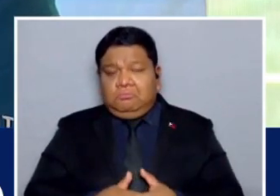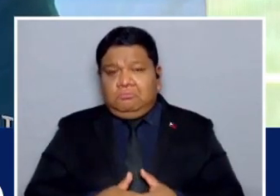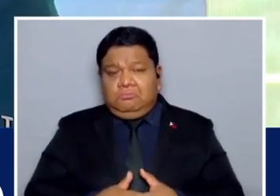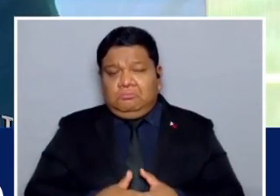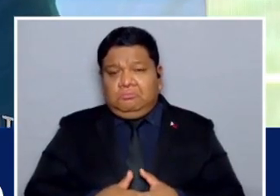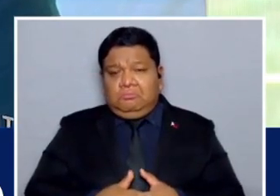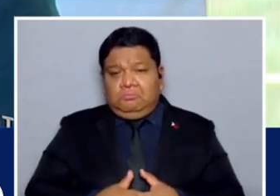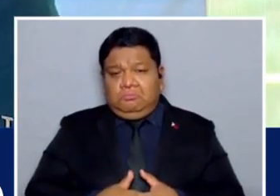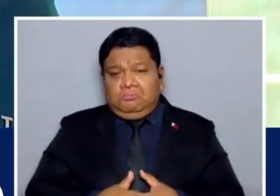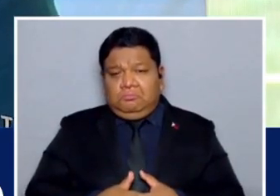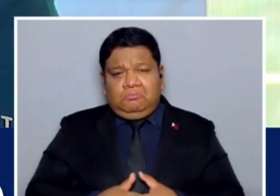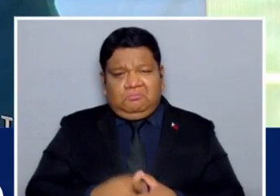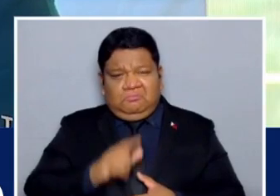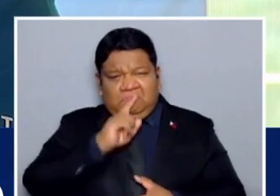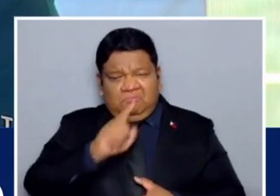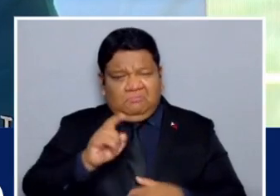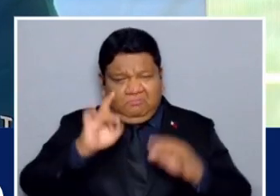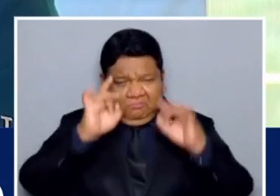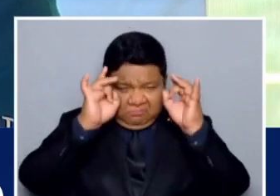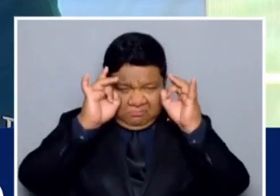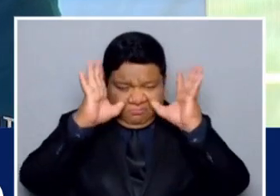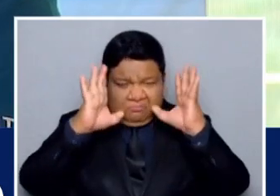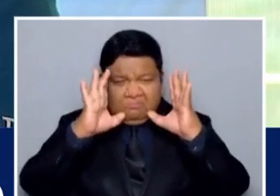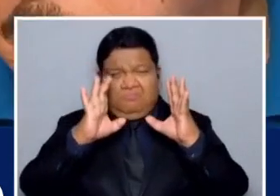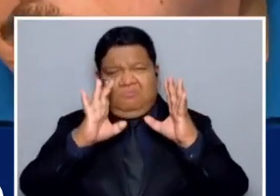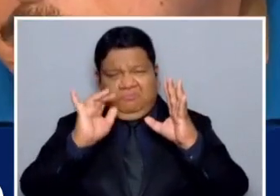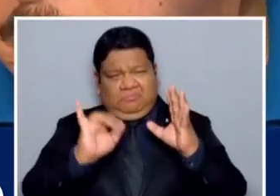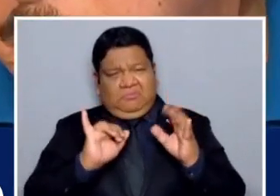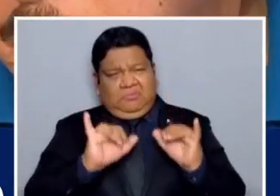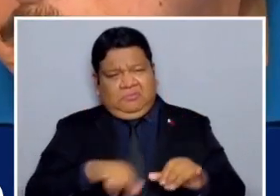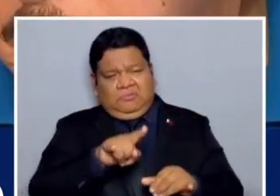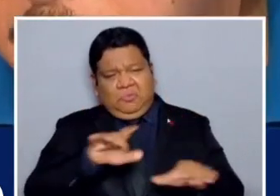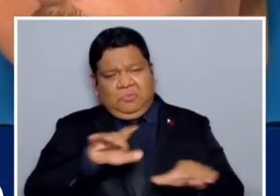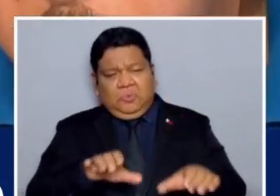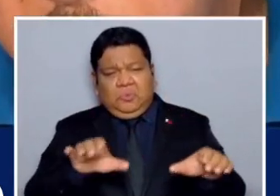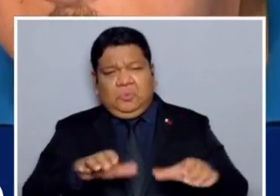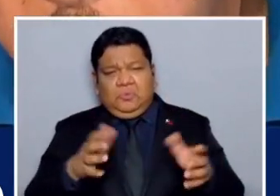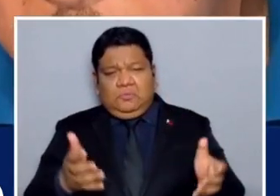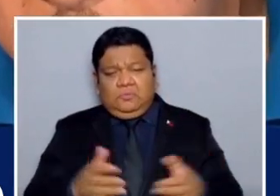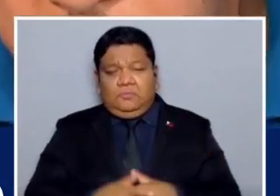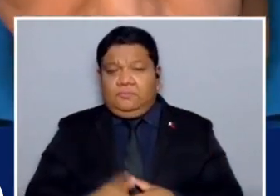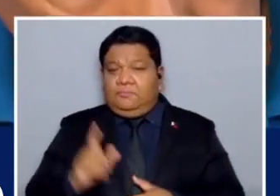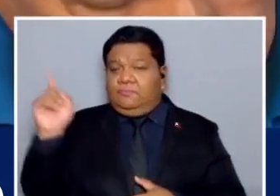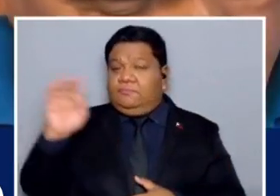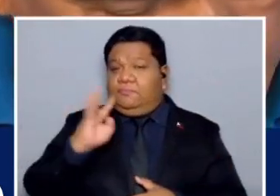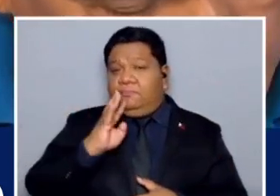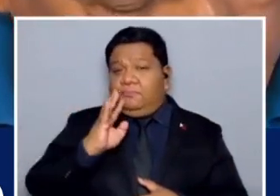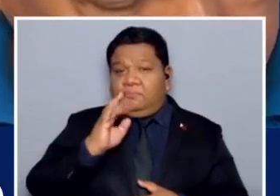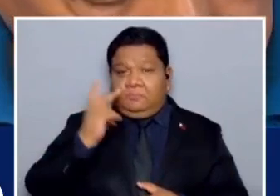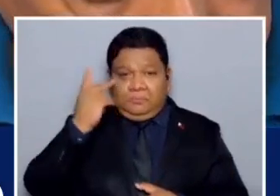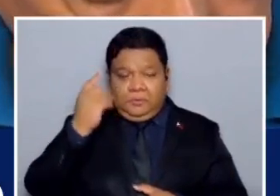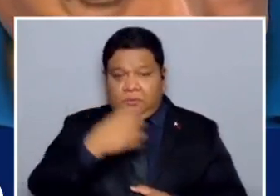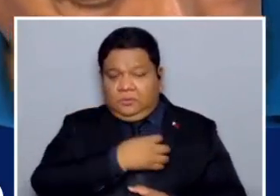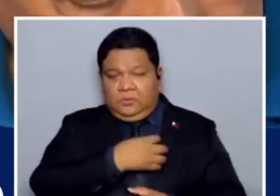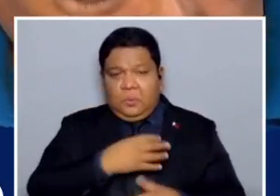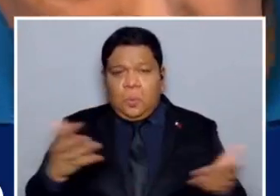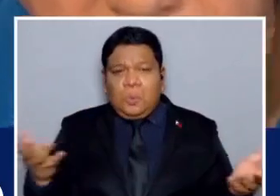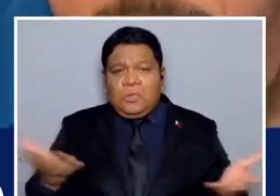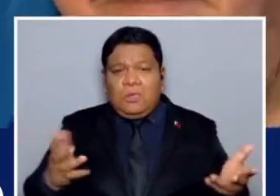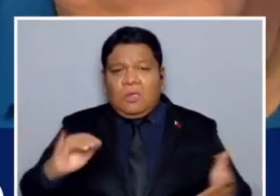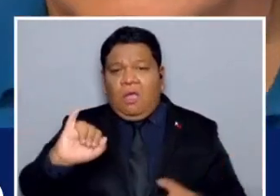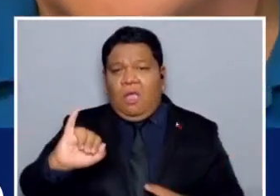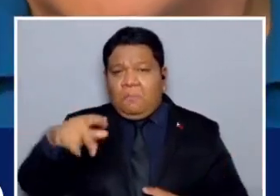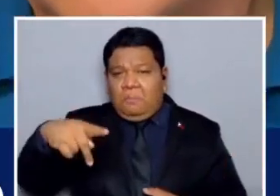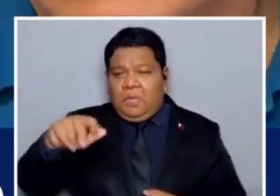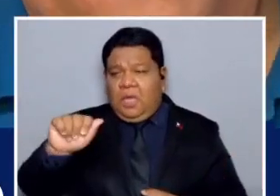That is a very dangerous thing that they have done. Hindi nga walang IP address. Ang IP address, ito yung magte-trace kung saan ang galing.